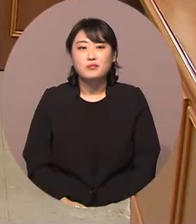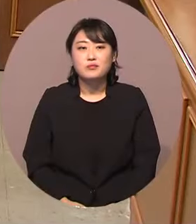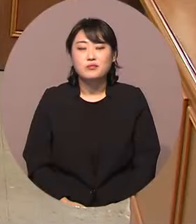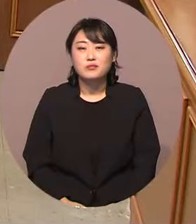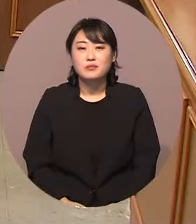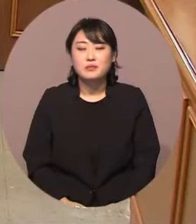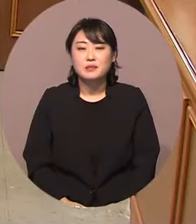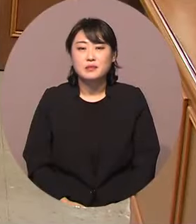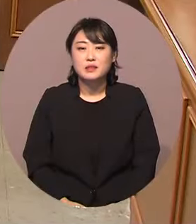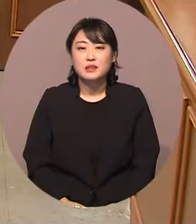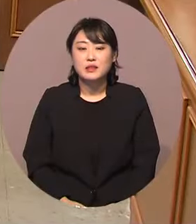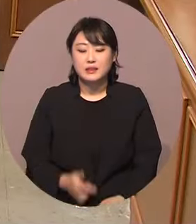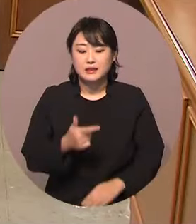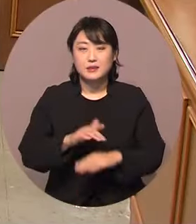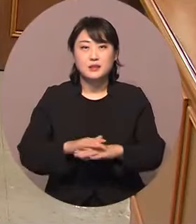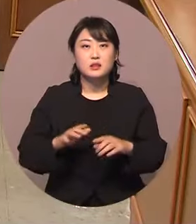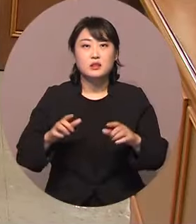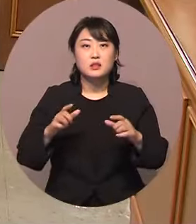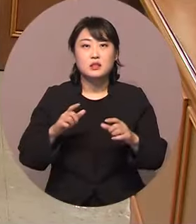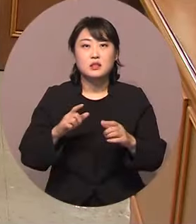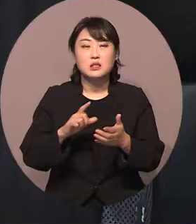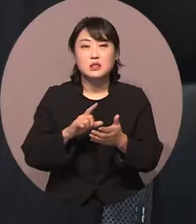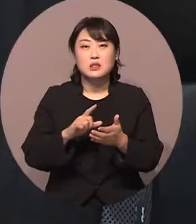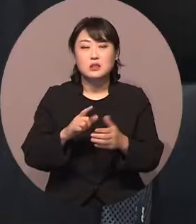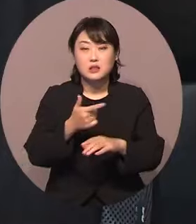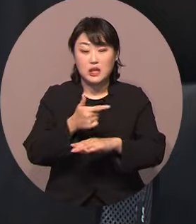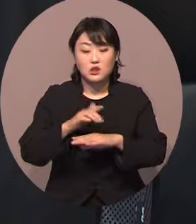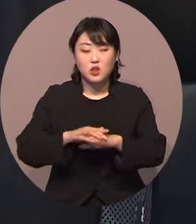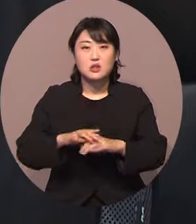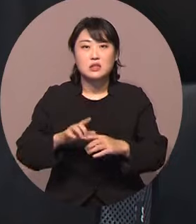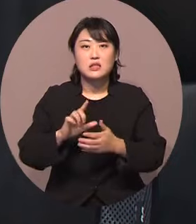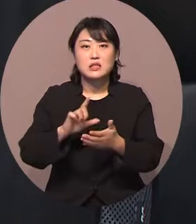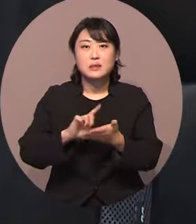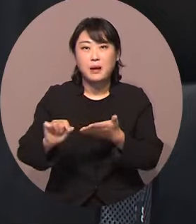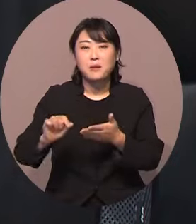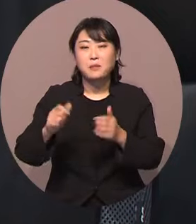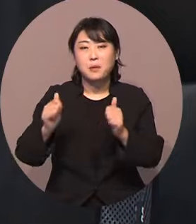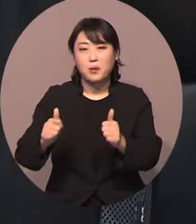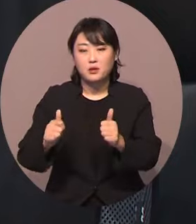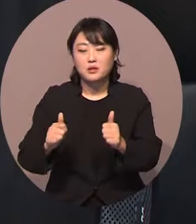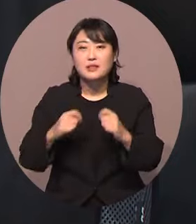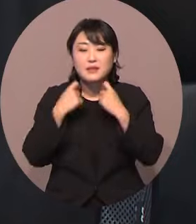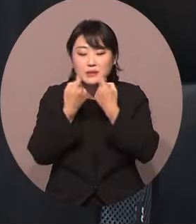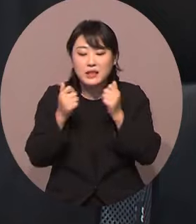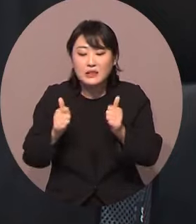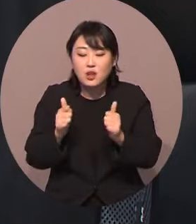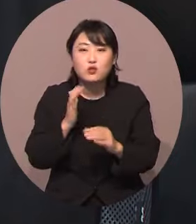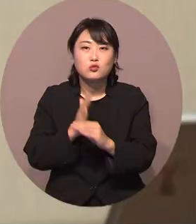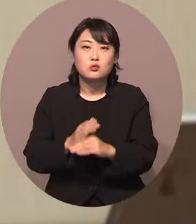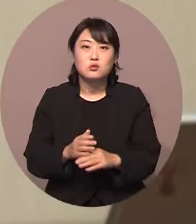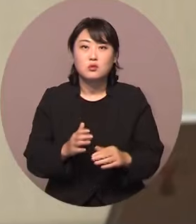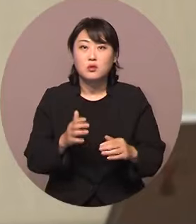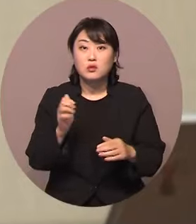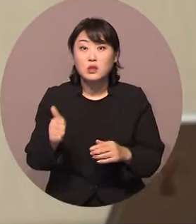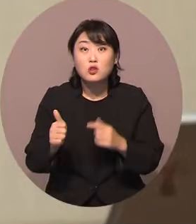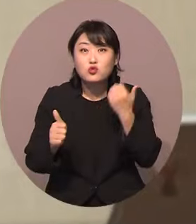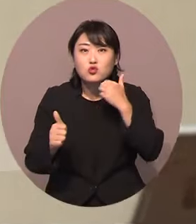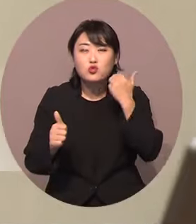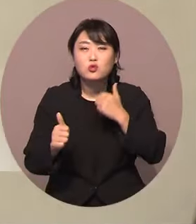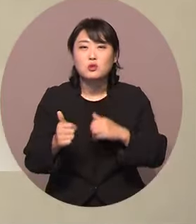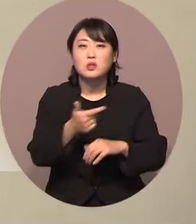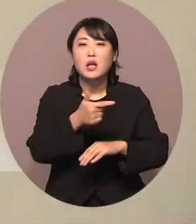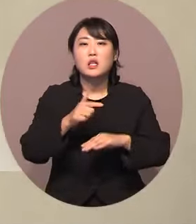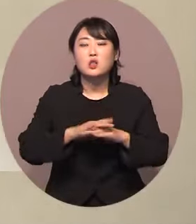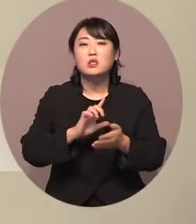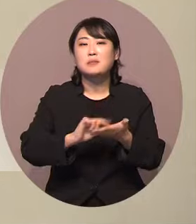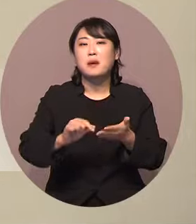기자입니다 대전지법 민사 4단독 재판부가 민사 사건을 들여다보고 있습니다 재판장은 대전지방법원장